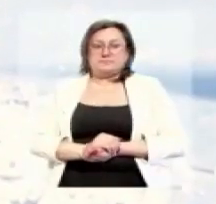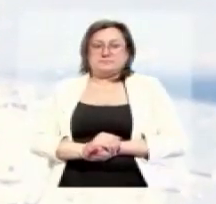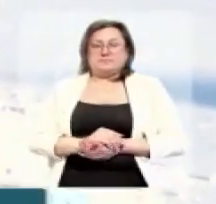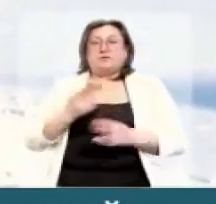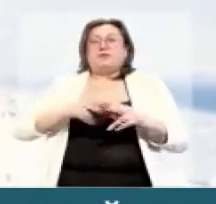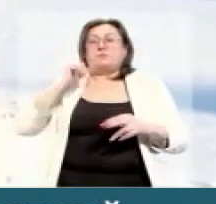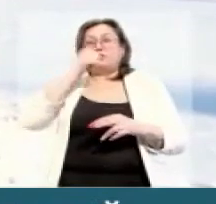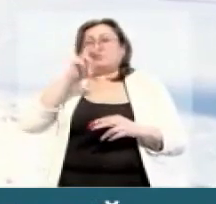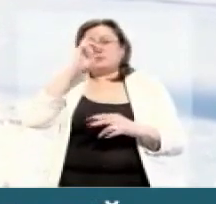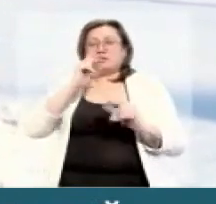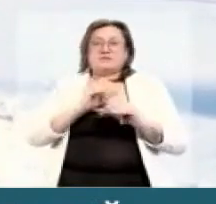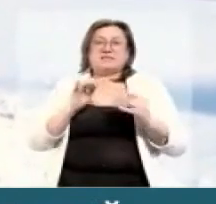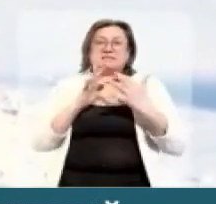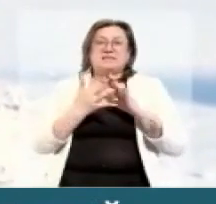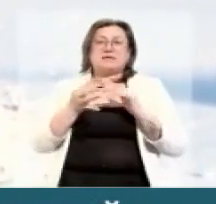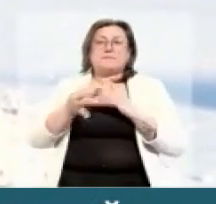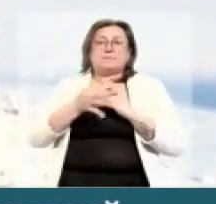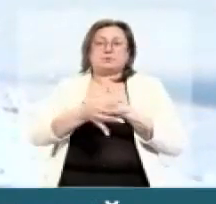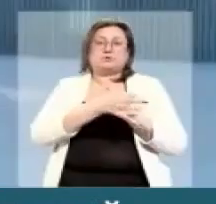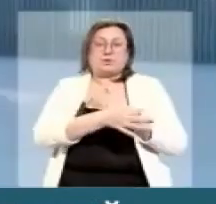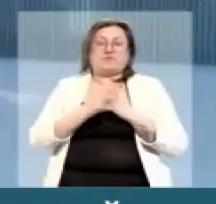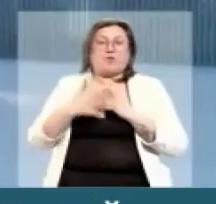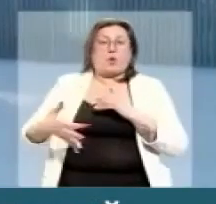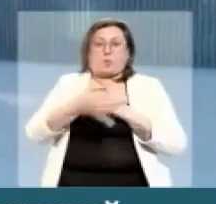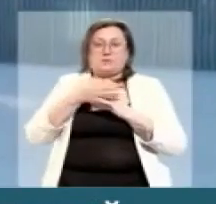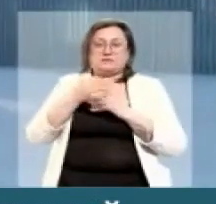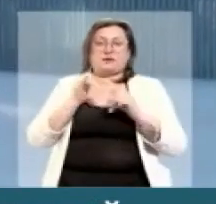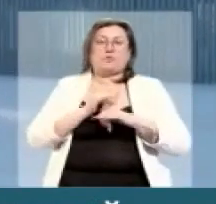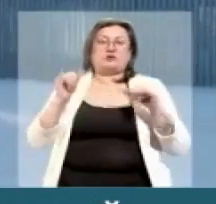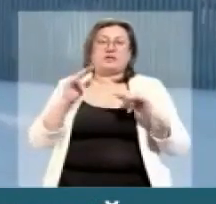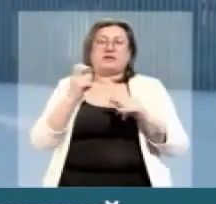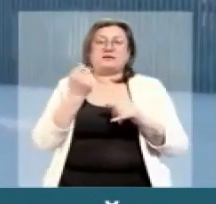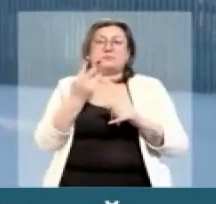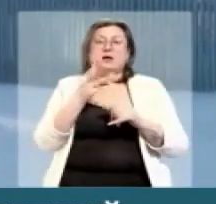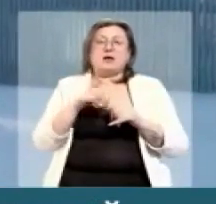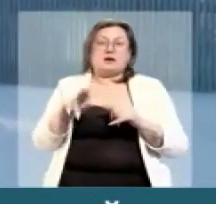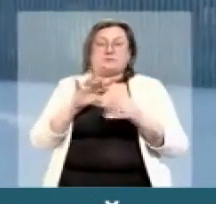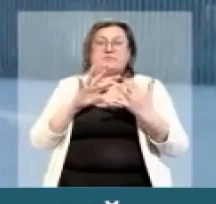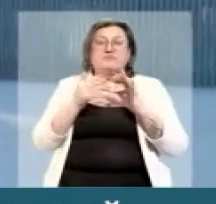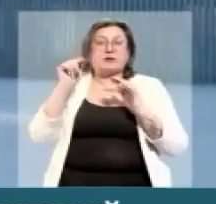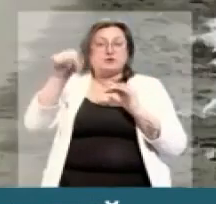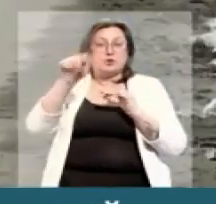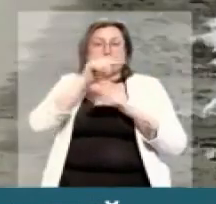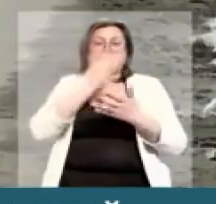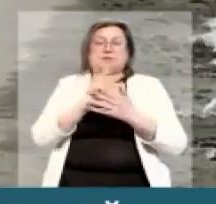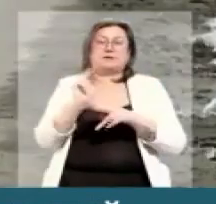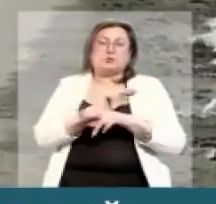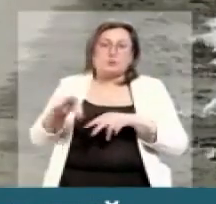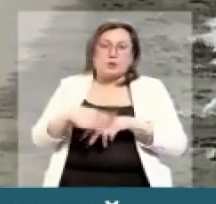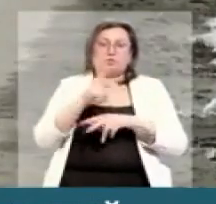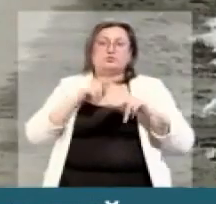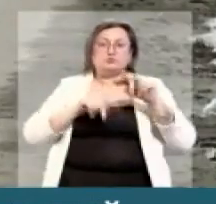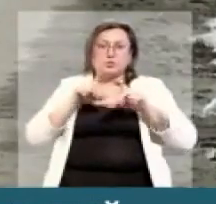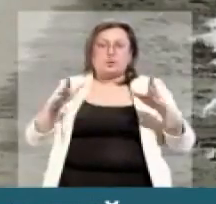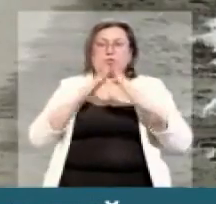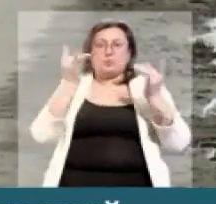В этом году бюджет развития сельских населенных пунктов области вырос на 13 миллиардов. В поселках ремонтируют дороги, строят школы,